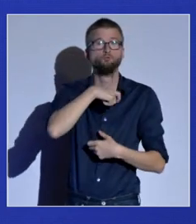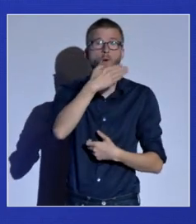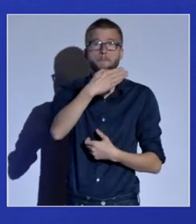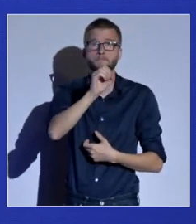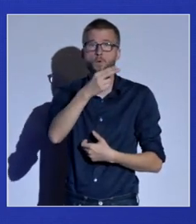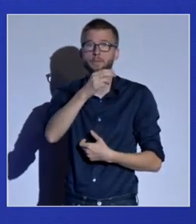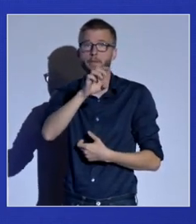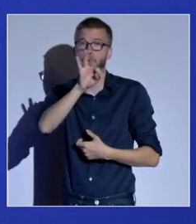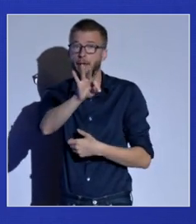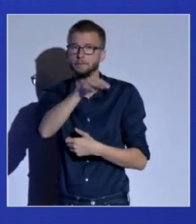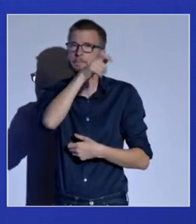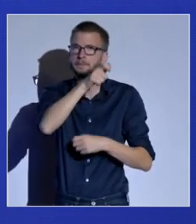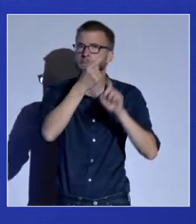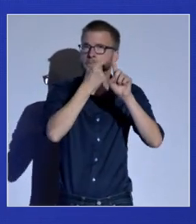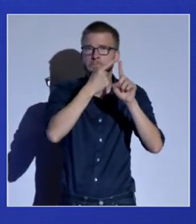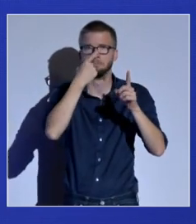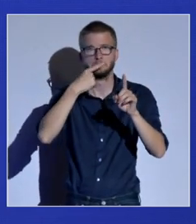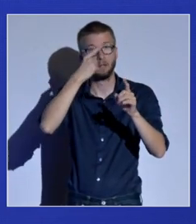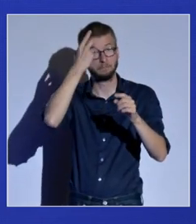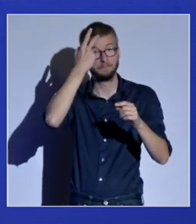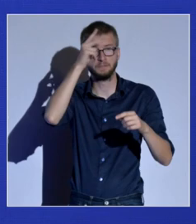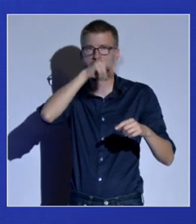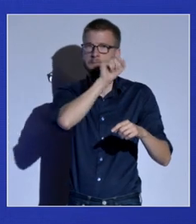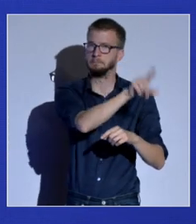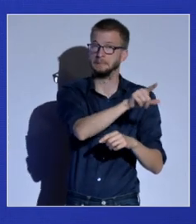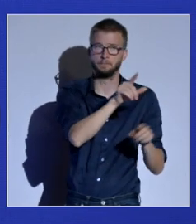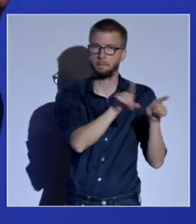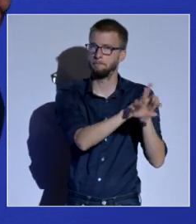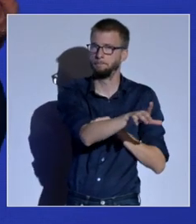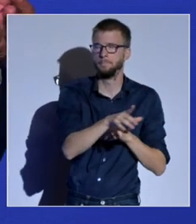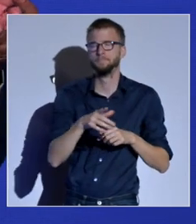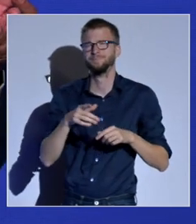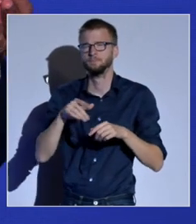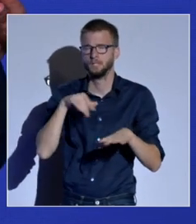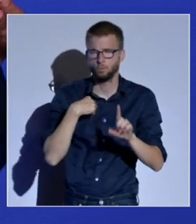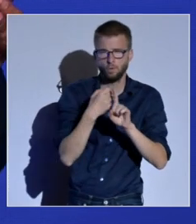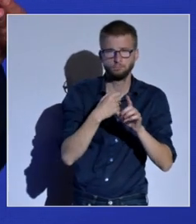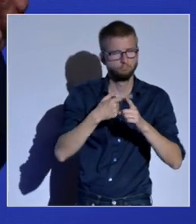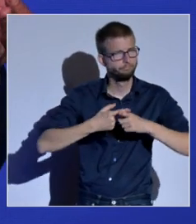particulier, mais notre conviction, et quand on voit fonctionner les autres,